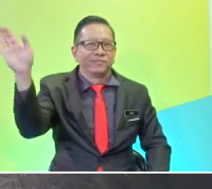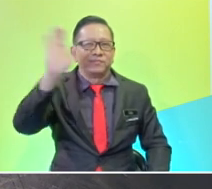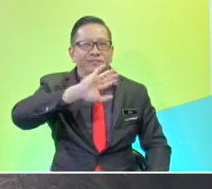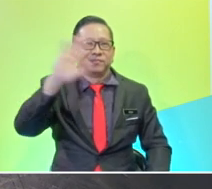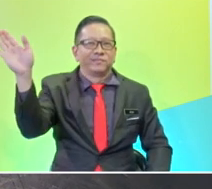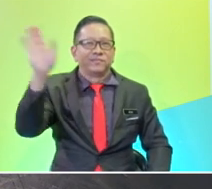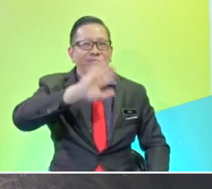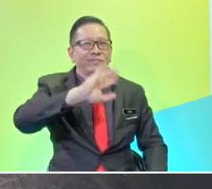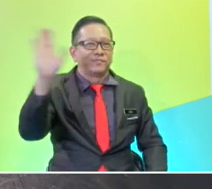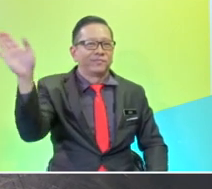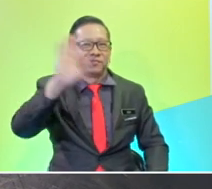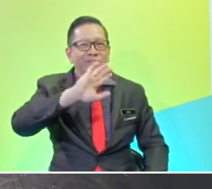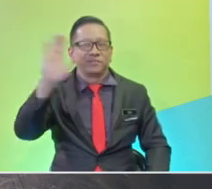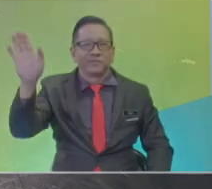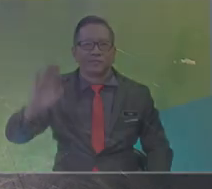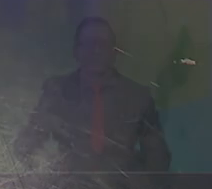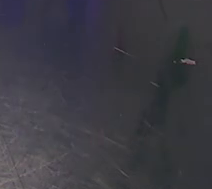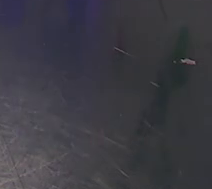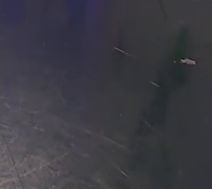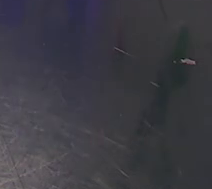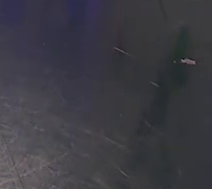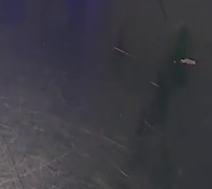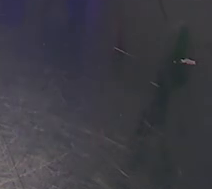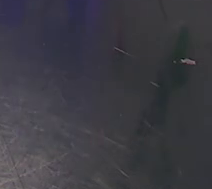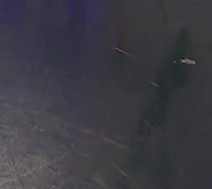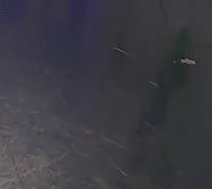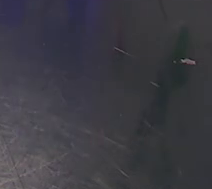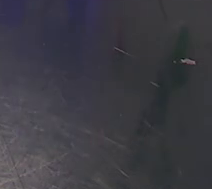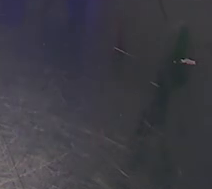kita ada lagu kan ah Hai semua jangan kita nyanyi lagu